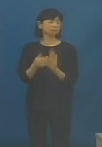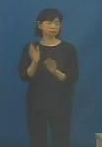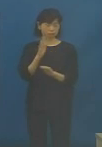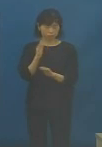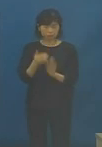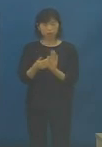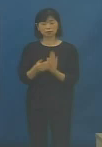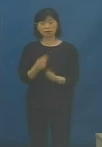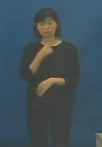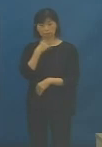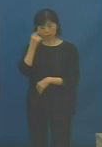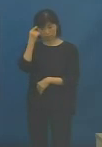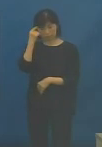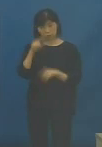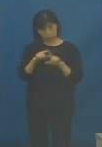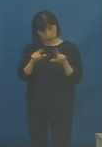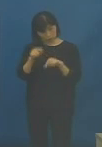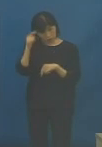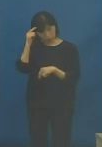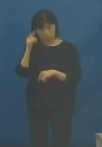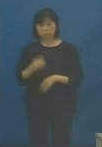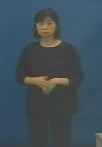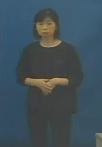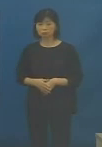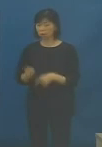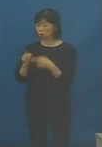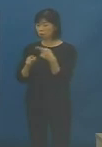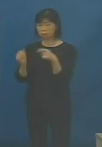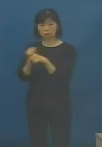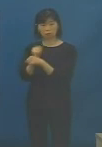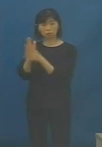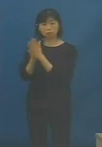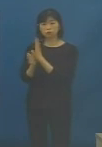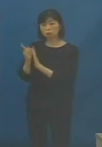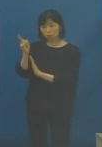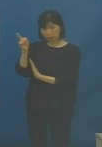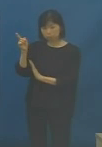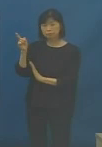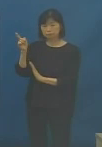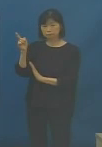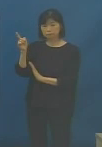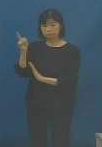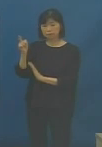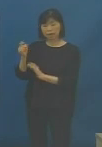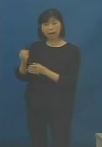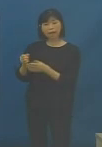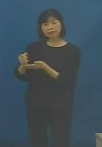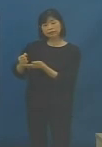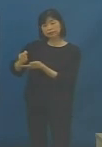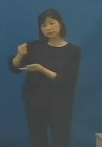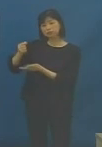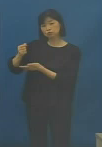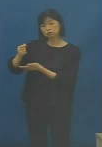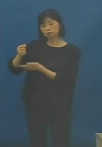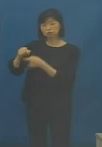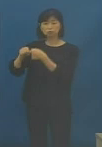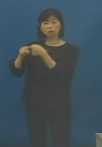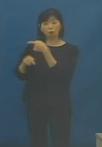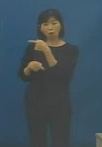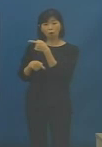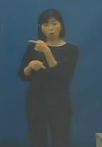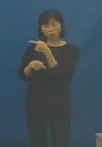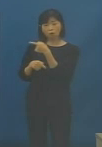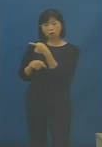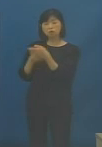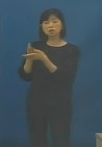でただその厚労省さんの方はそこは、金融庁にお話をしているのでっていうところ